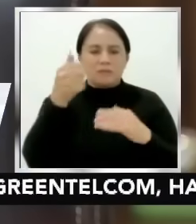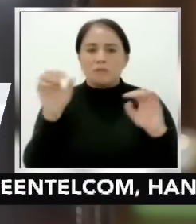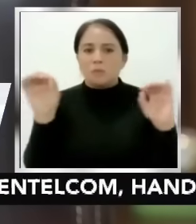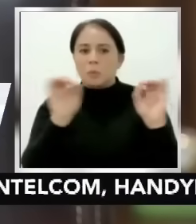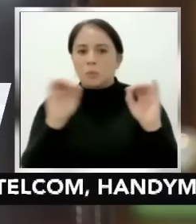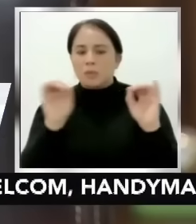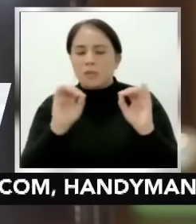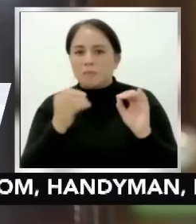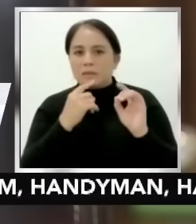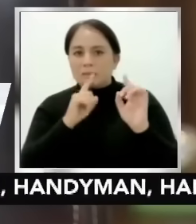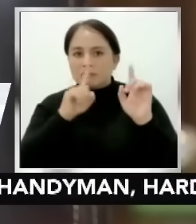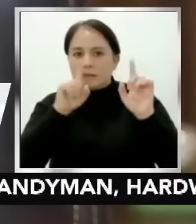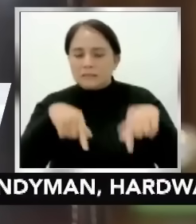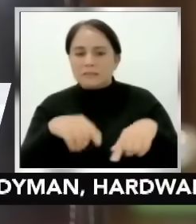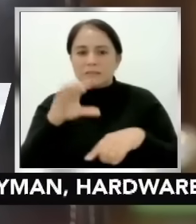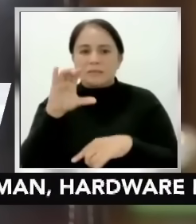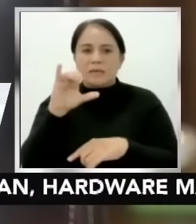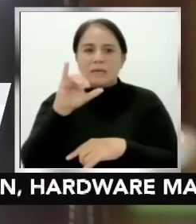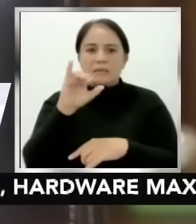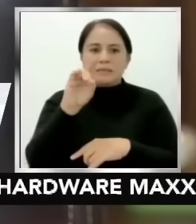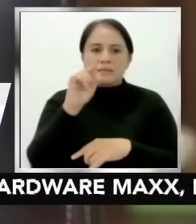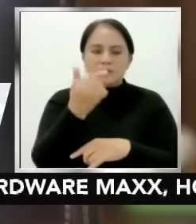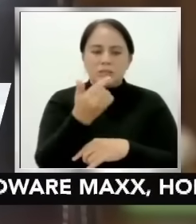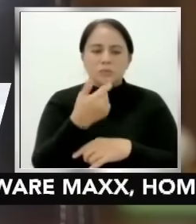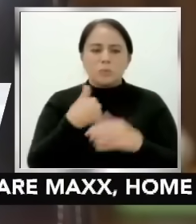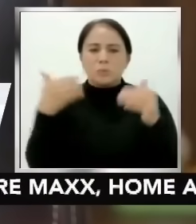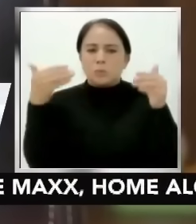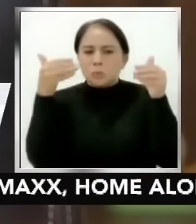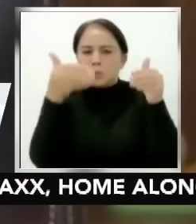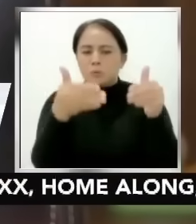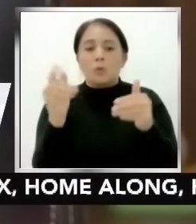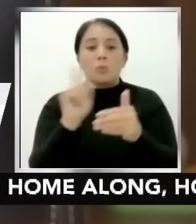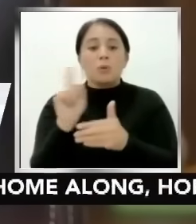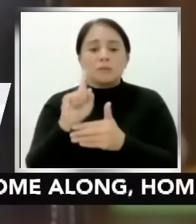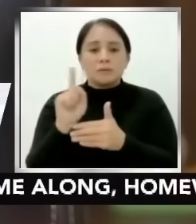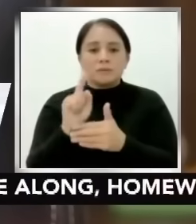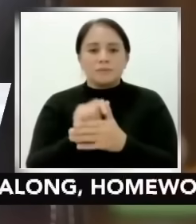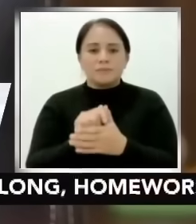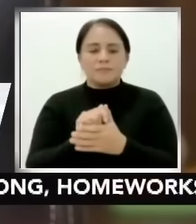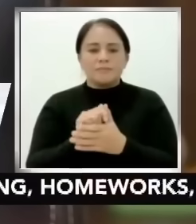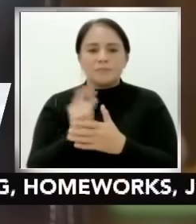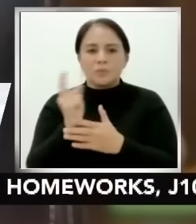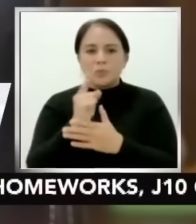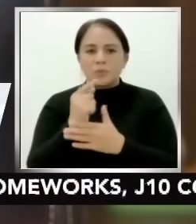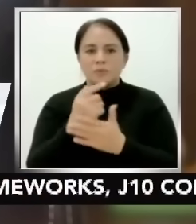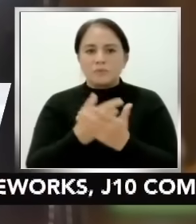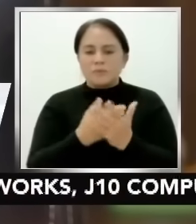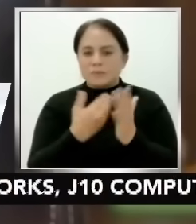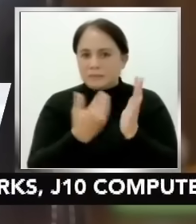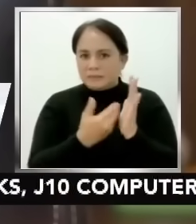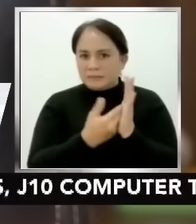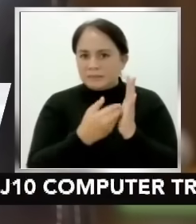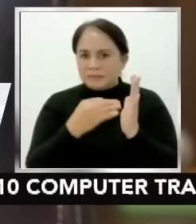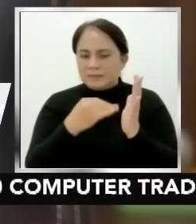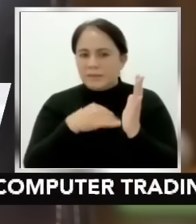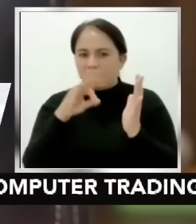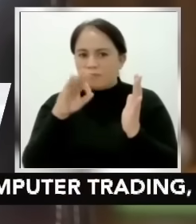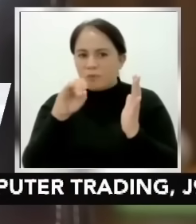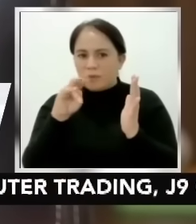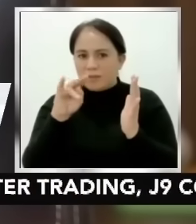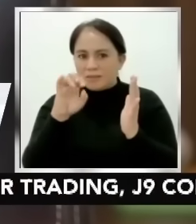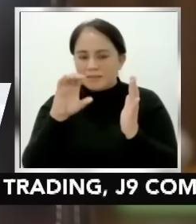the CIDG is now concentrating doon sa forensic evidence. Kasi